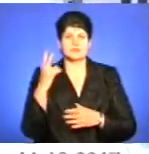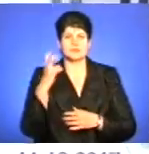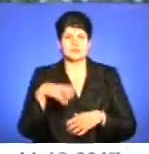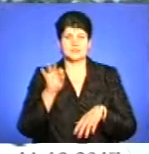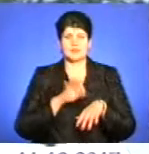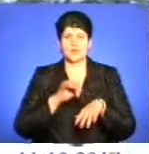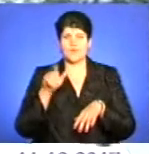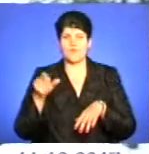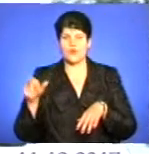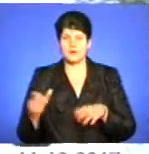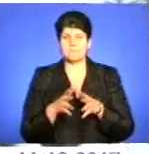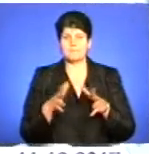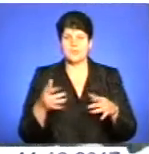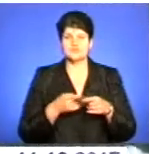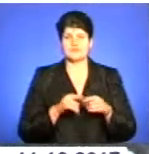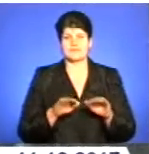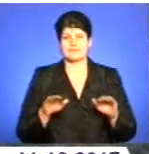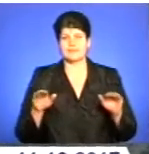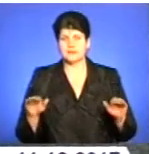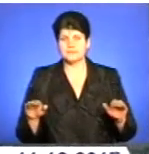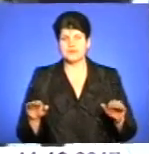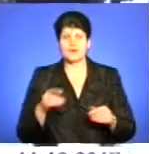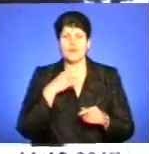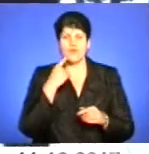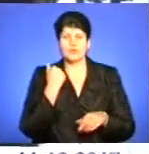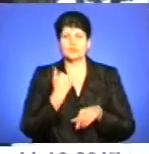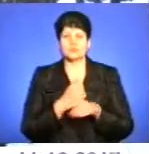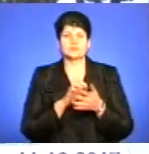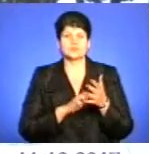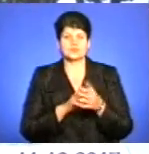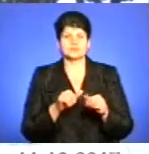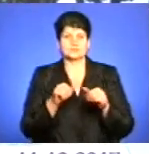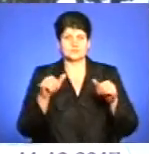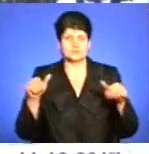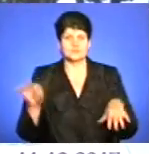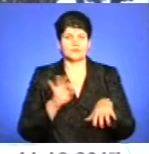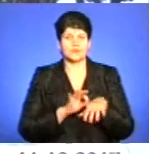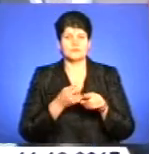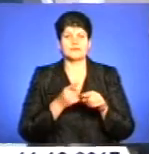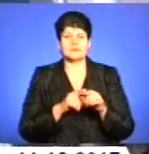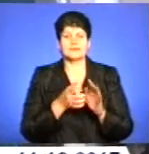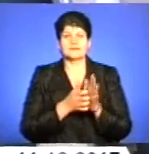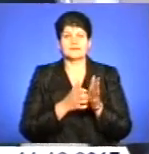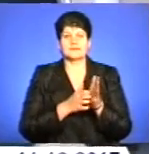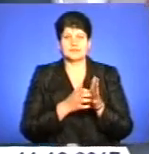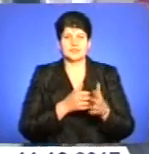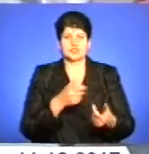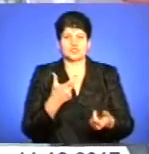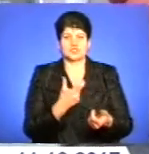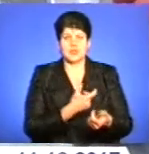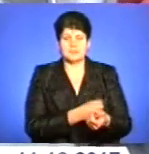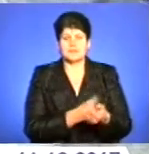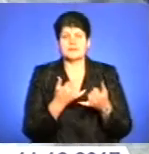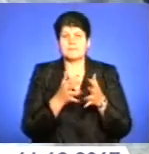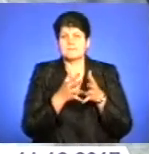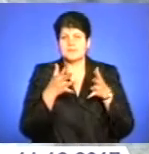хворих, більшість із них – діти. Лікарі кажуть, основною причиною поширення недуги є недостатній рівень щеплення. Найбільше